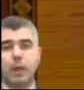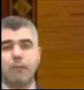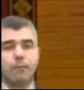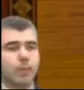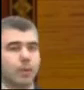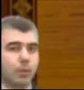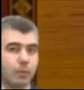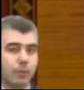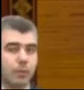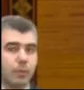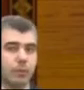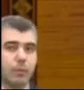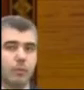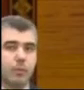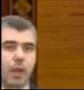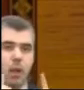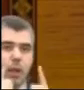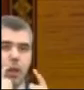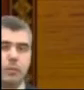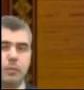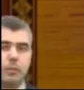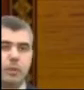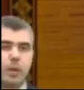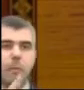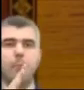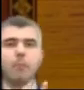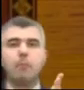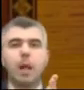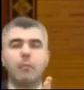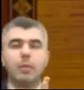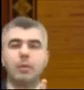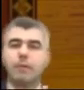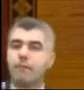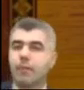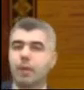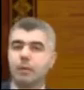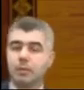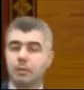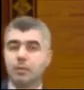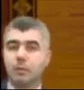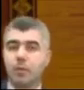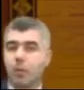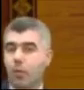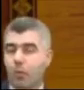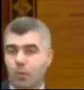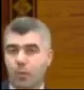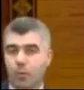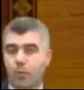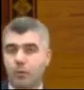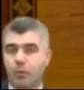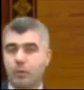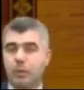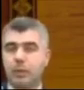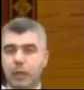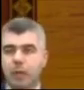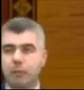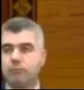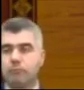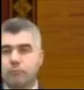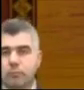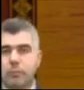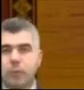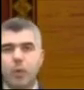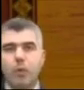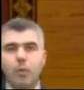قطاع ألعاب الفيديو، حيث نقوم بإطلاق دورات تدريبية بدعم من مدرسة